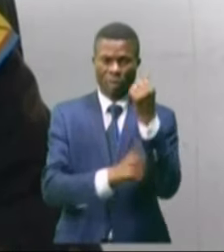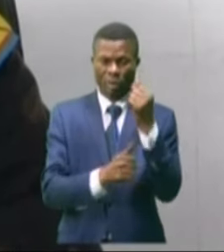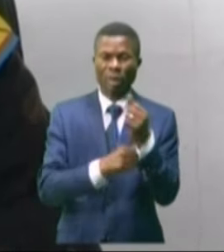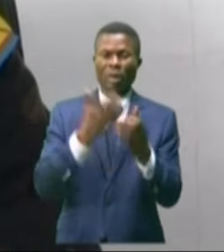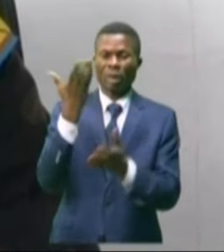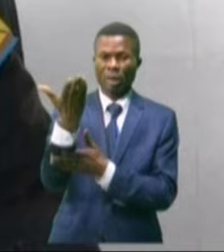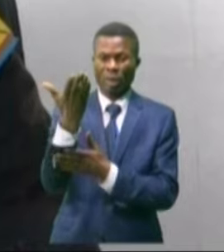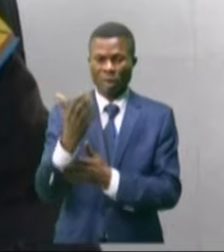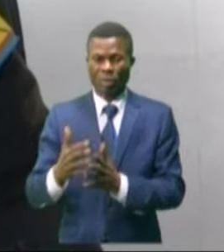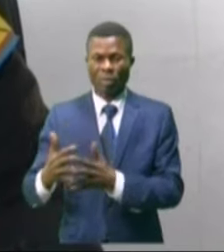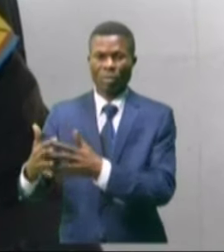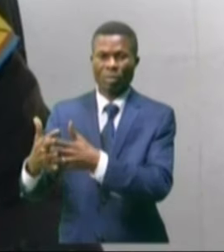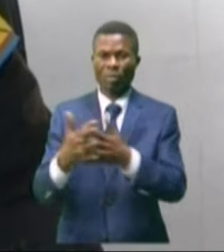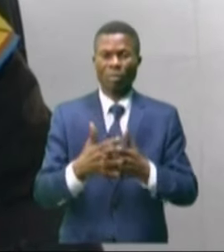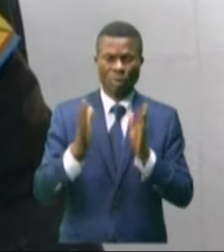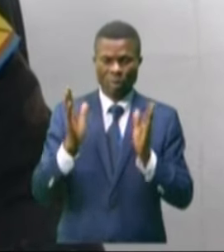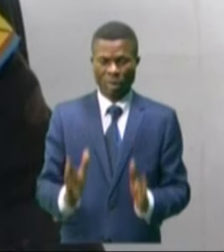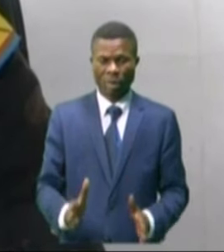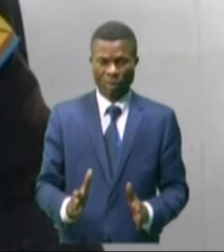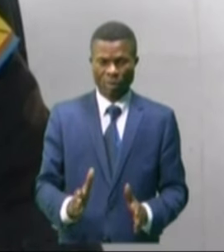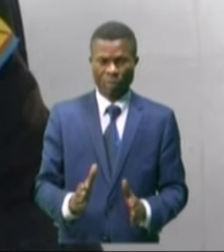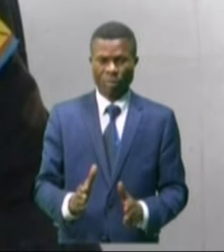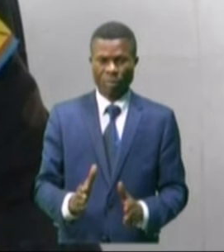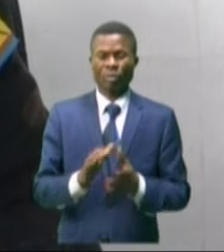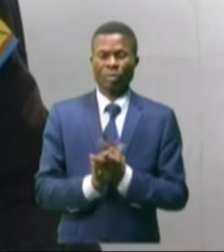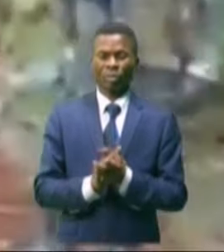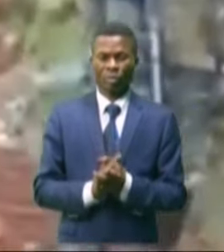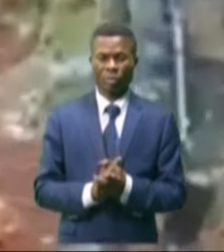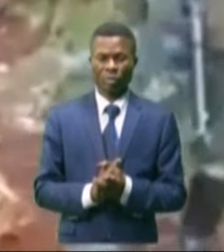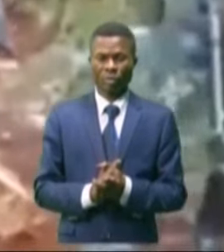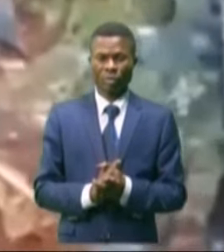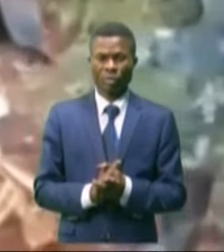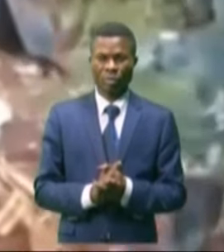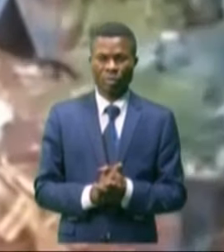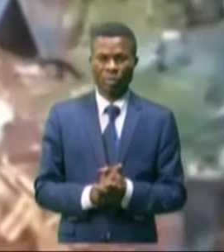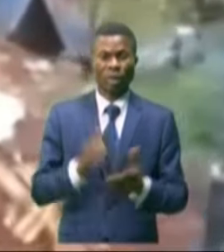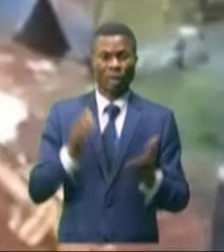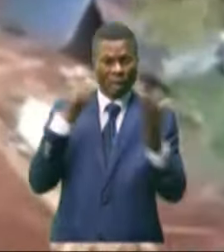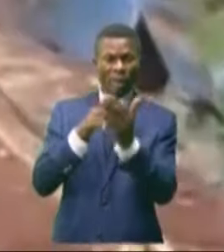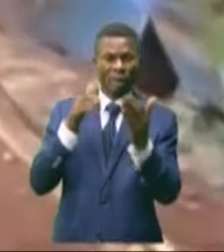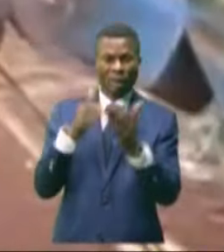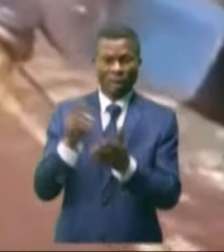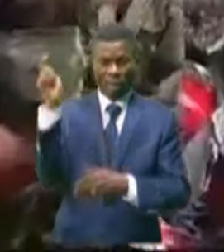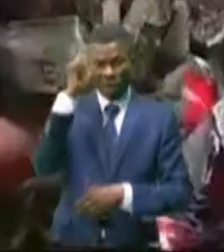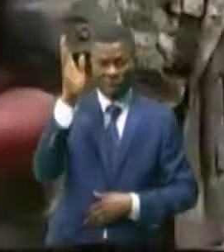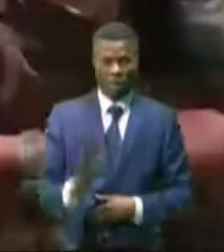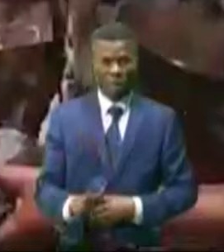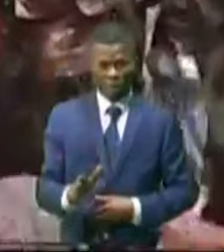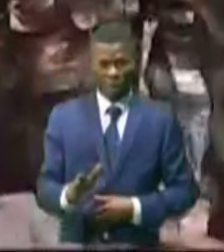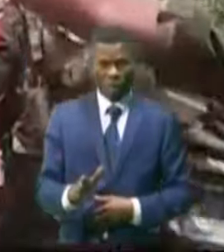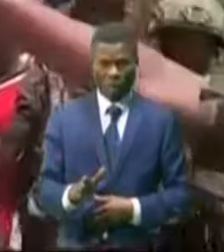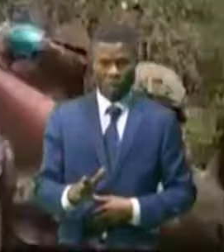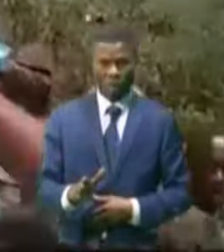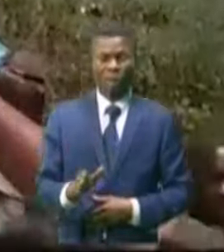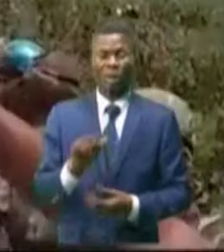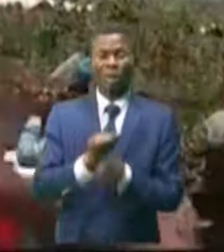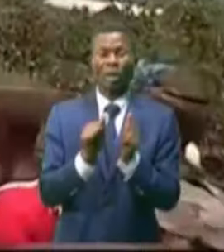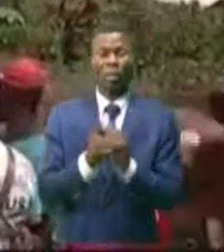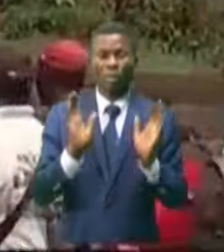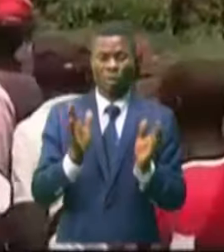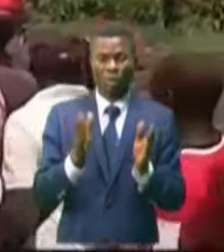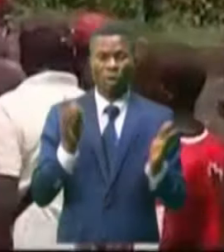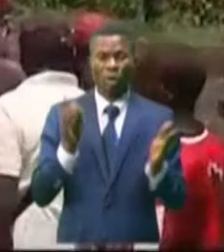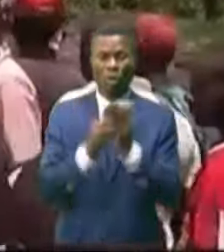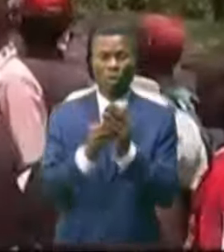recommandée par les États-Unis d'Amérique. Ces attaques terroristes ne sont sans conséquences sur la